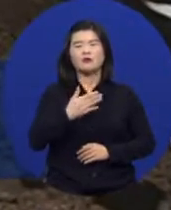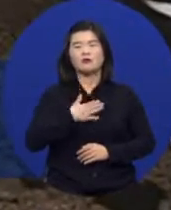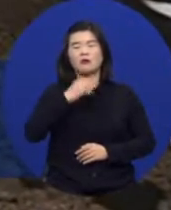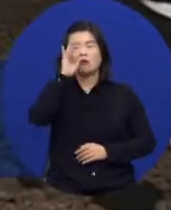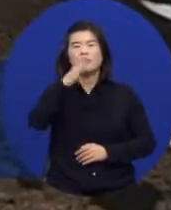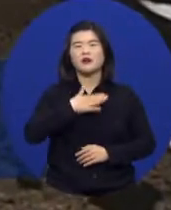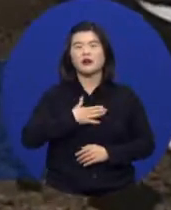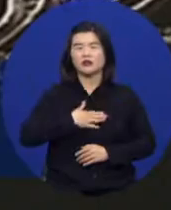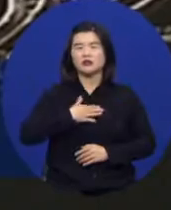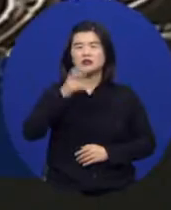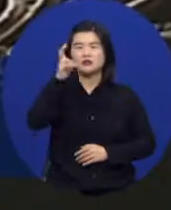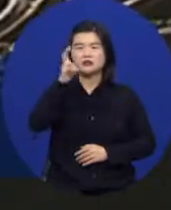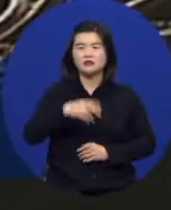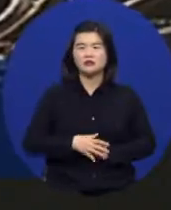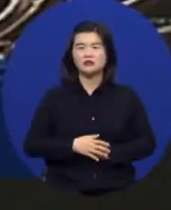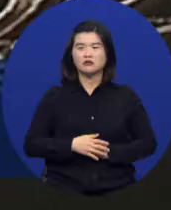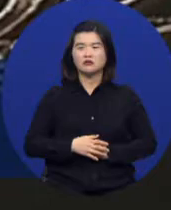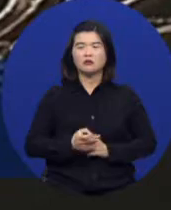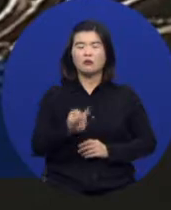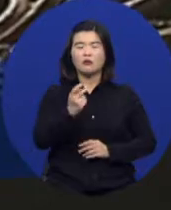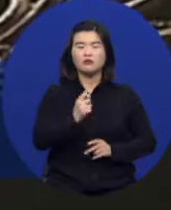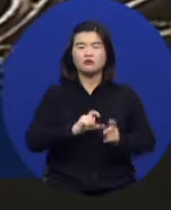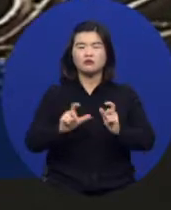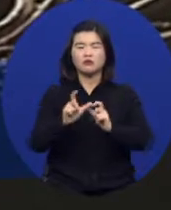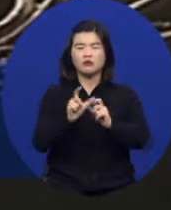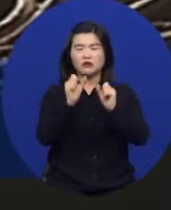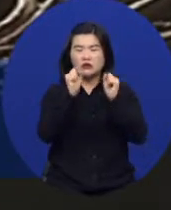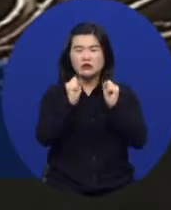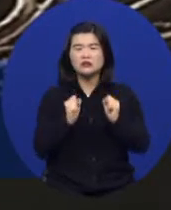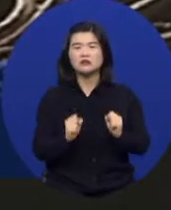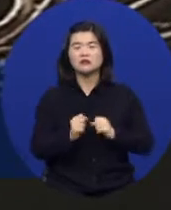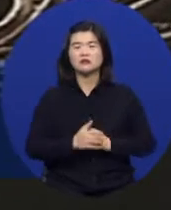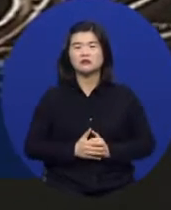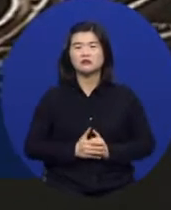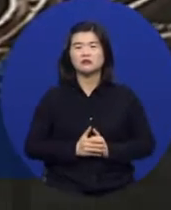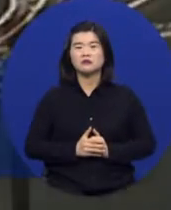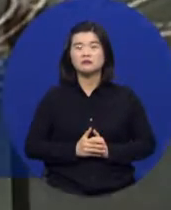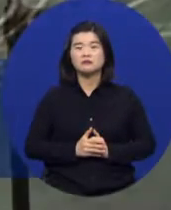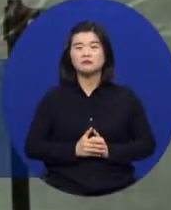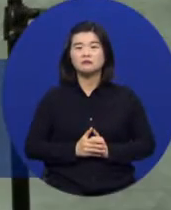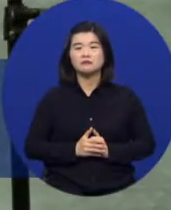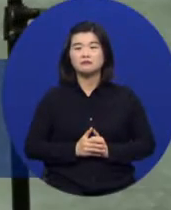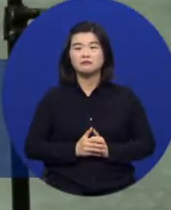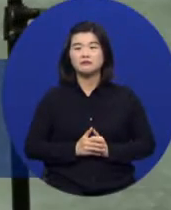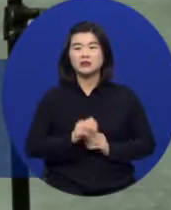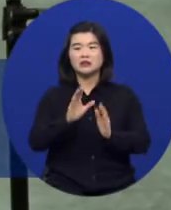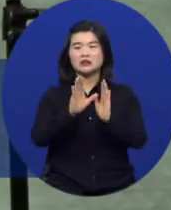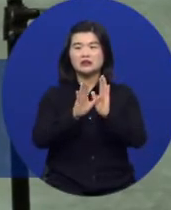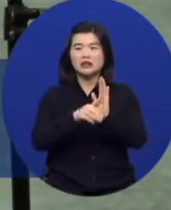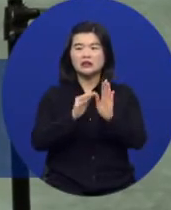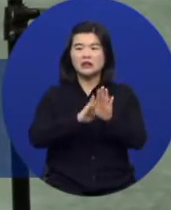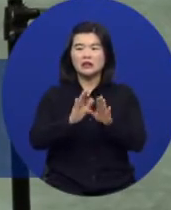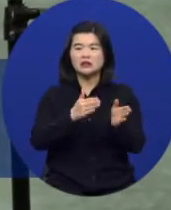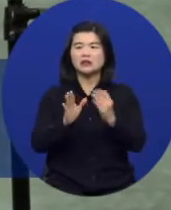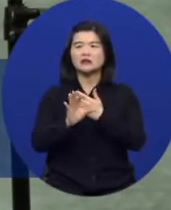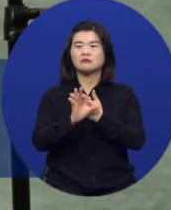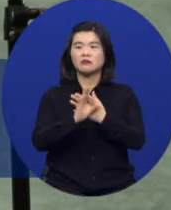알아주 오빠가 어떤 거나 조금만 더 모여있으면 그 시기